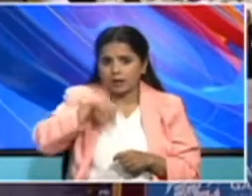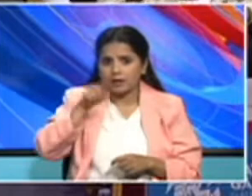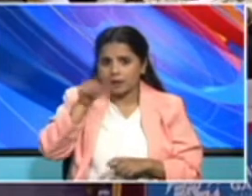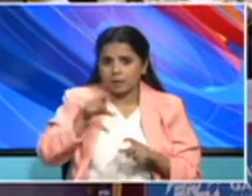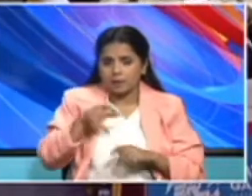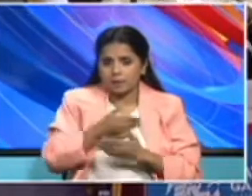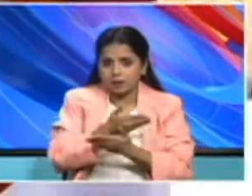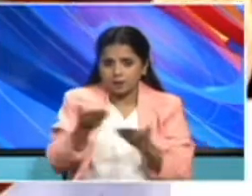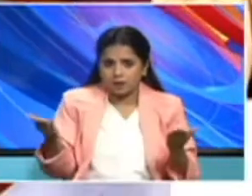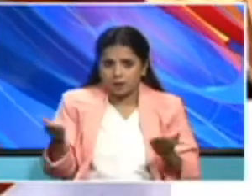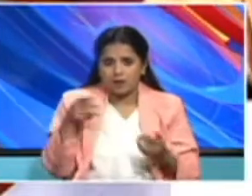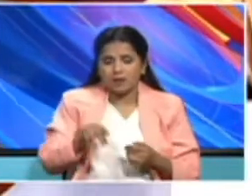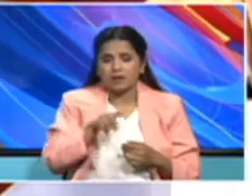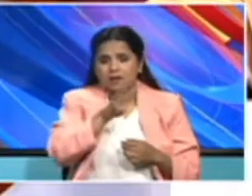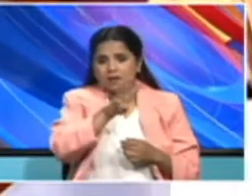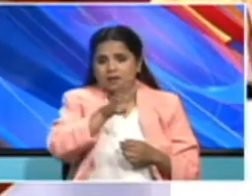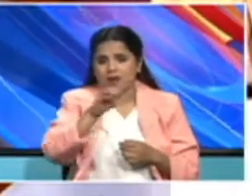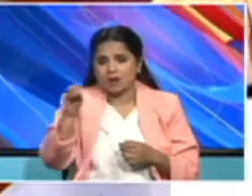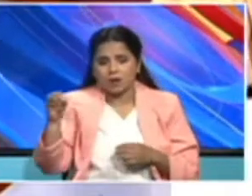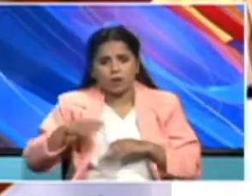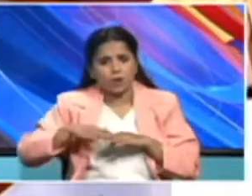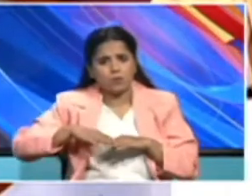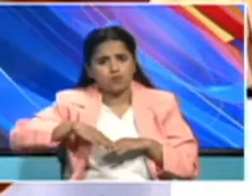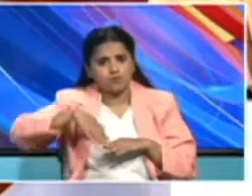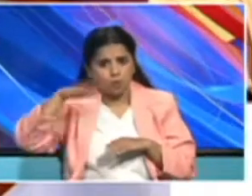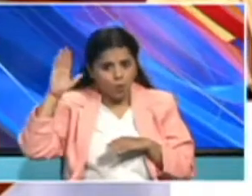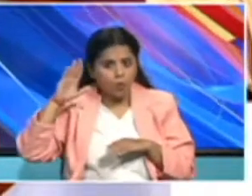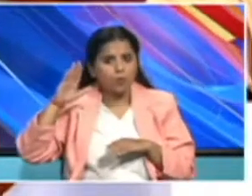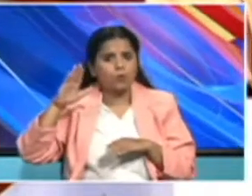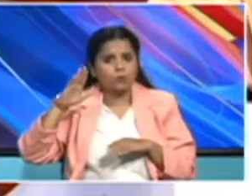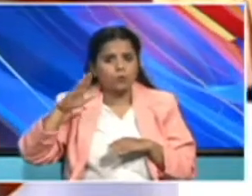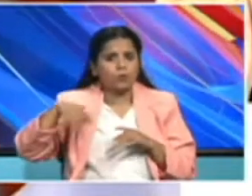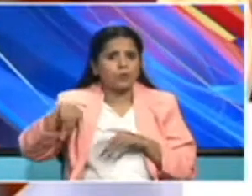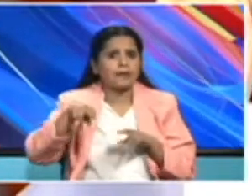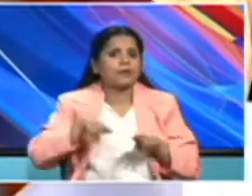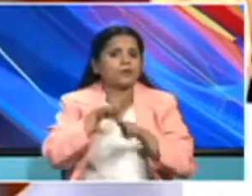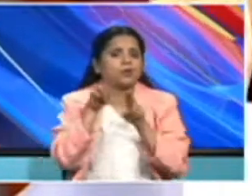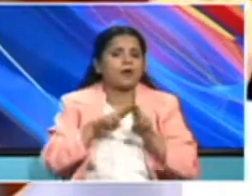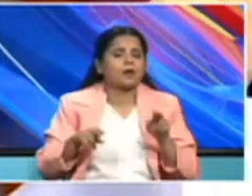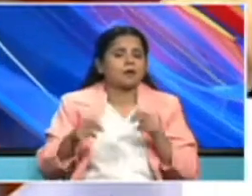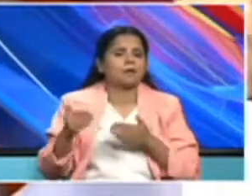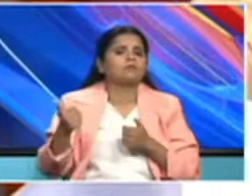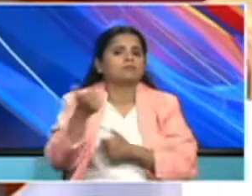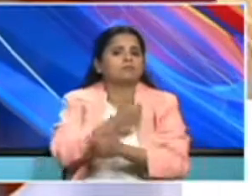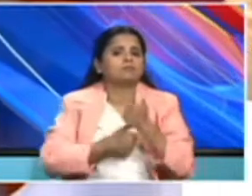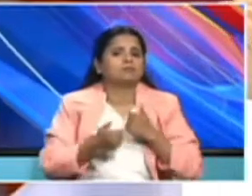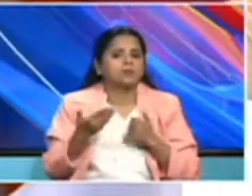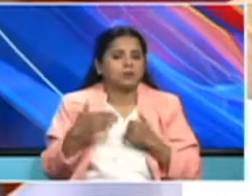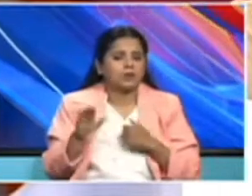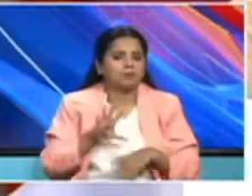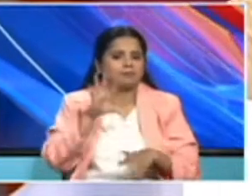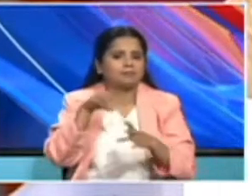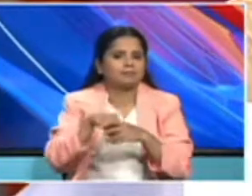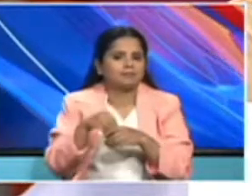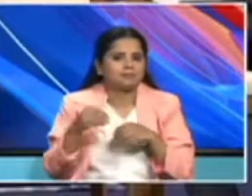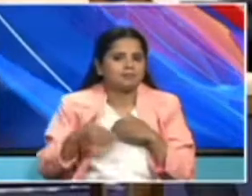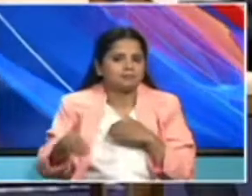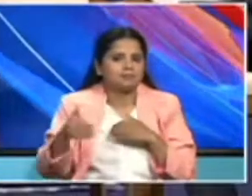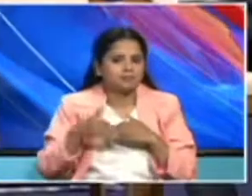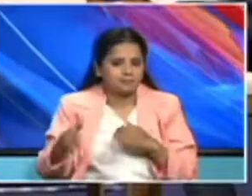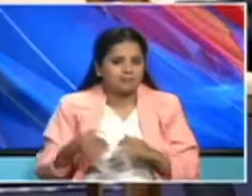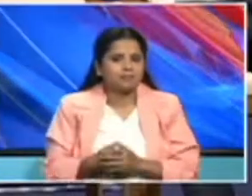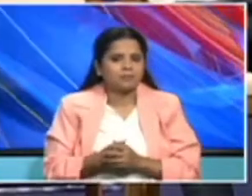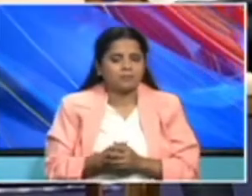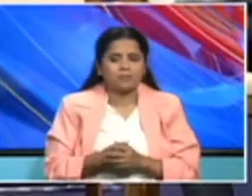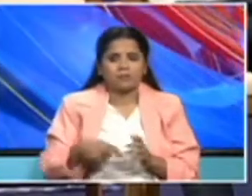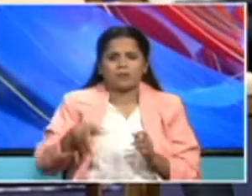खिलाड़ी 300 से भी ज्यादा इंटरनेशनल इवेंट्स में शामिल होते हैं।